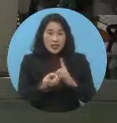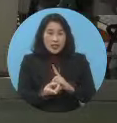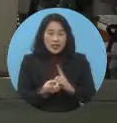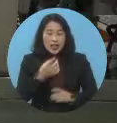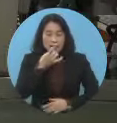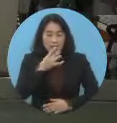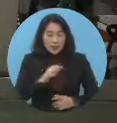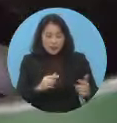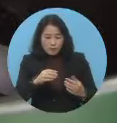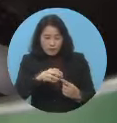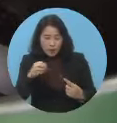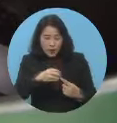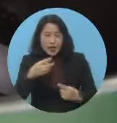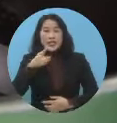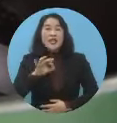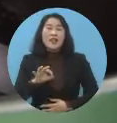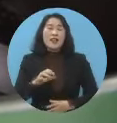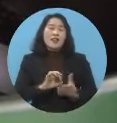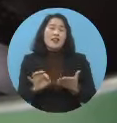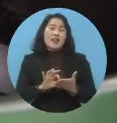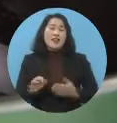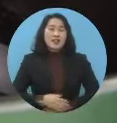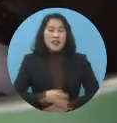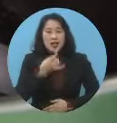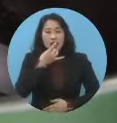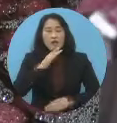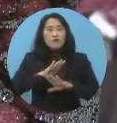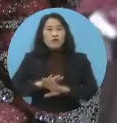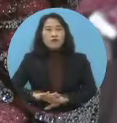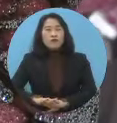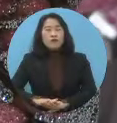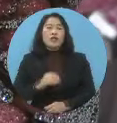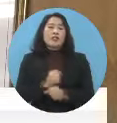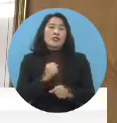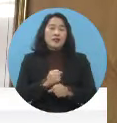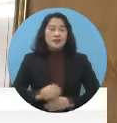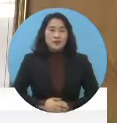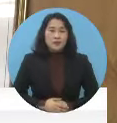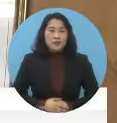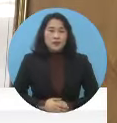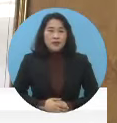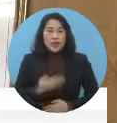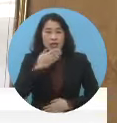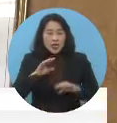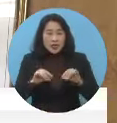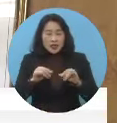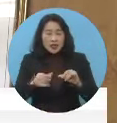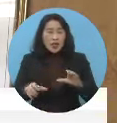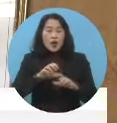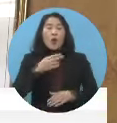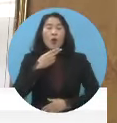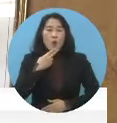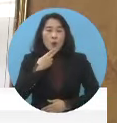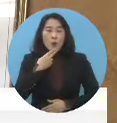쌀에서 추출한 곡물 당을 넣습니다 쌀을 발효시켜 만든 당 입니다 아무래도 설탕을 넣지